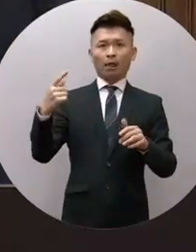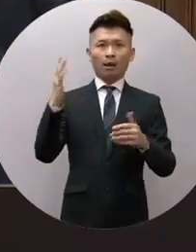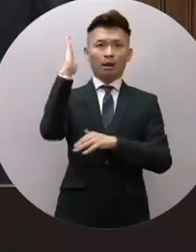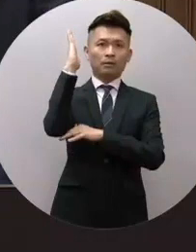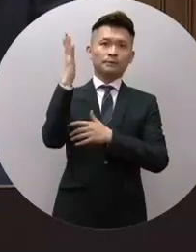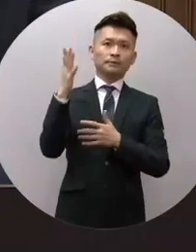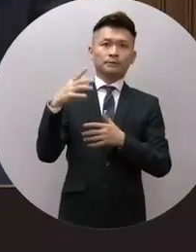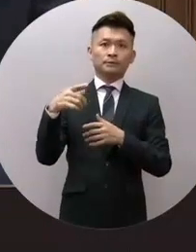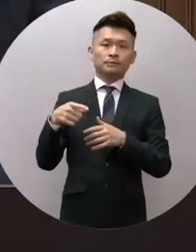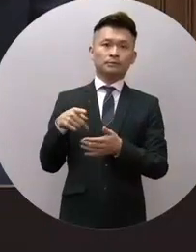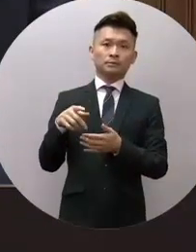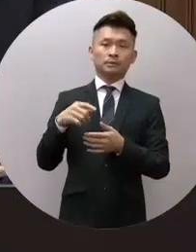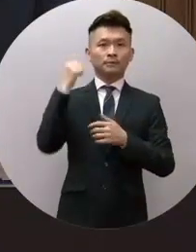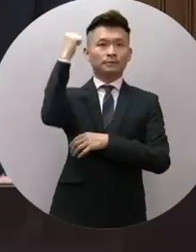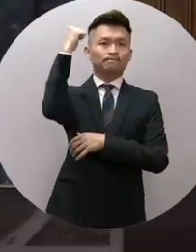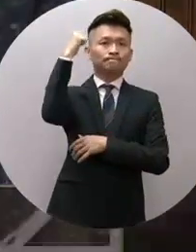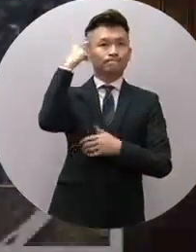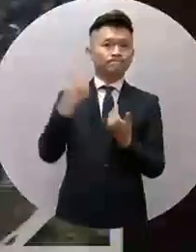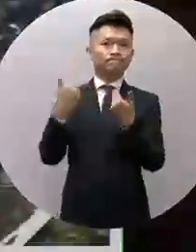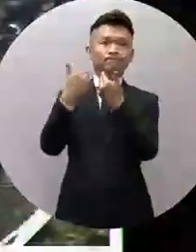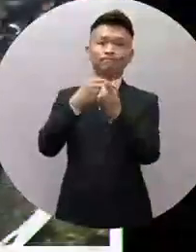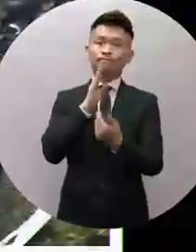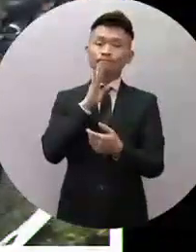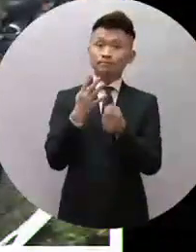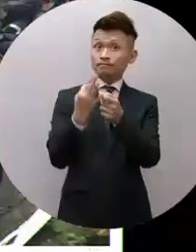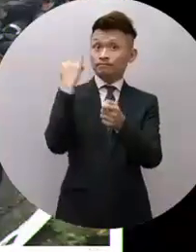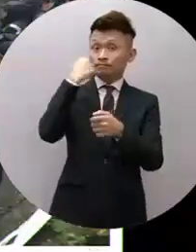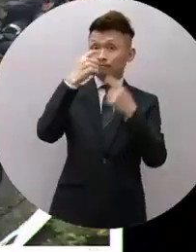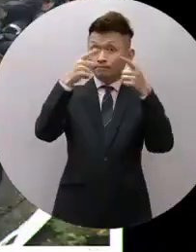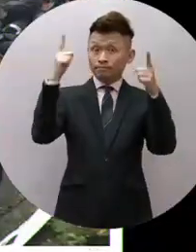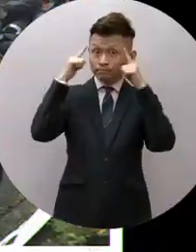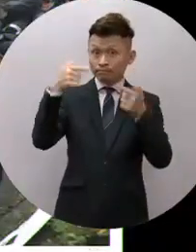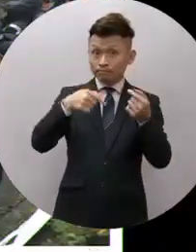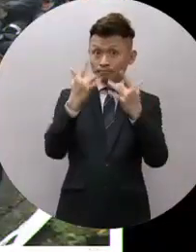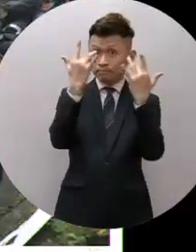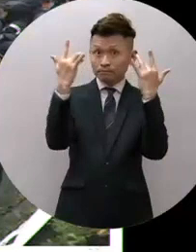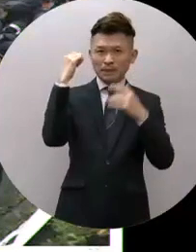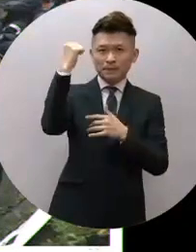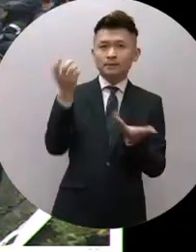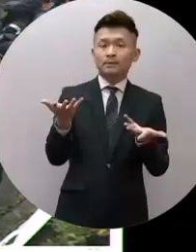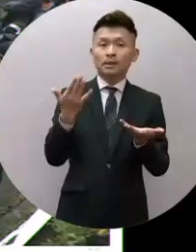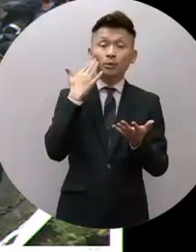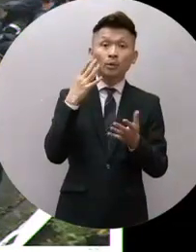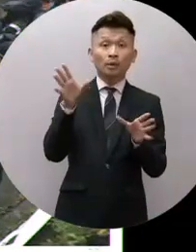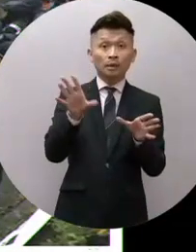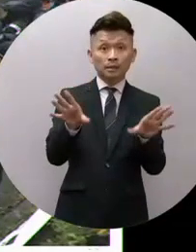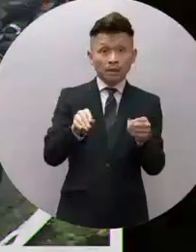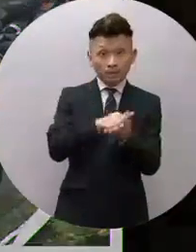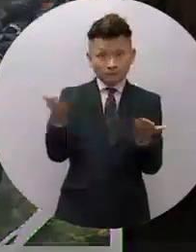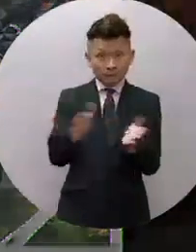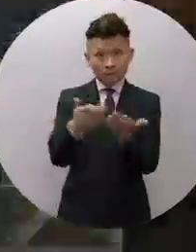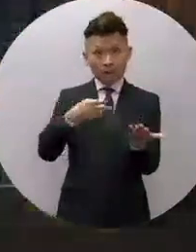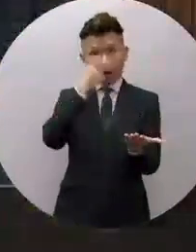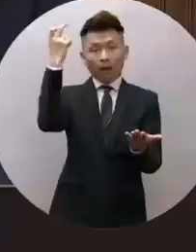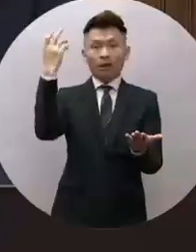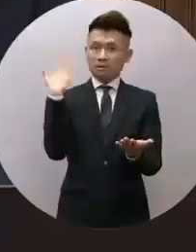相同的也会造成很大的抗争事件。这个是在好几年前台大实验里的抗争事件，如果你去翻一些旧的资料都可以找到很